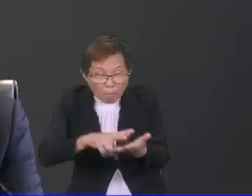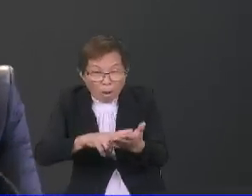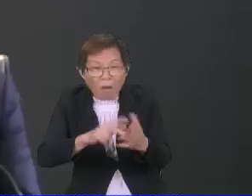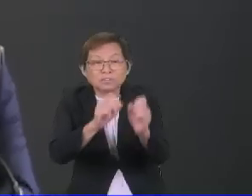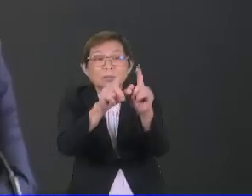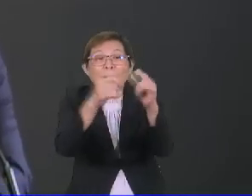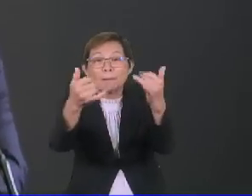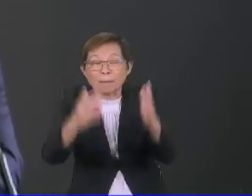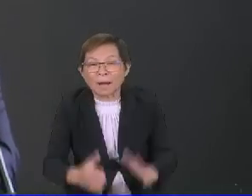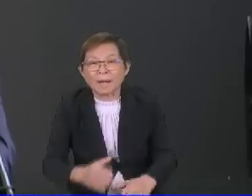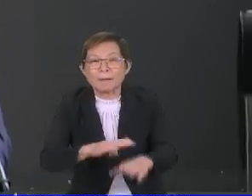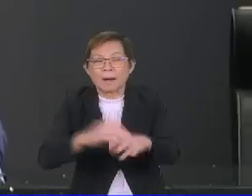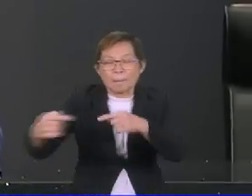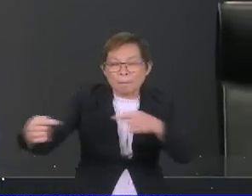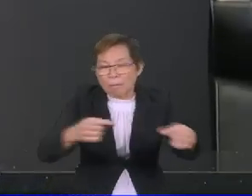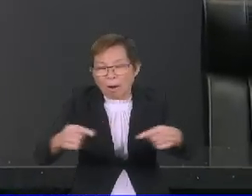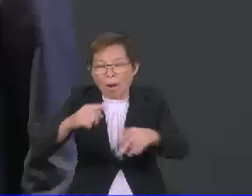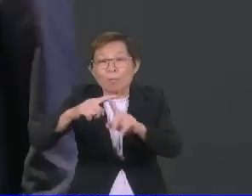subangse bulan depan